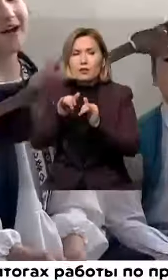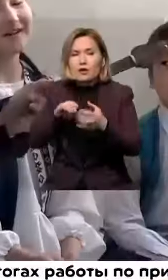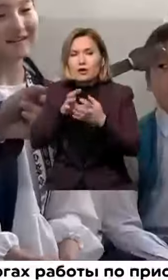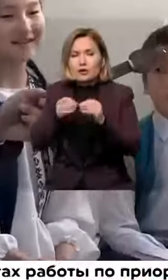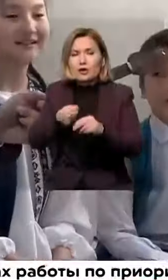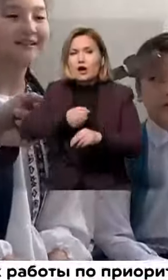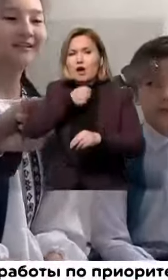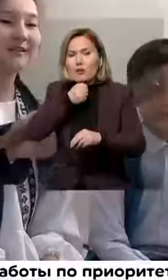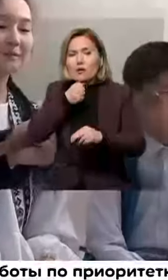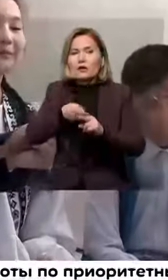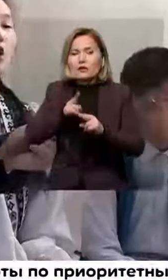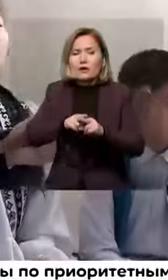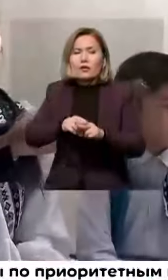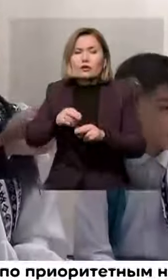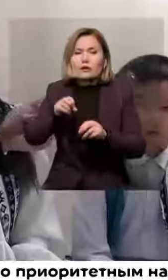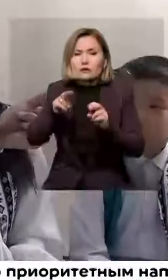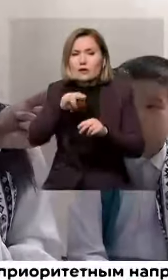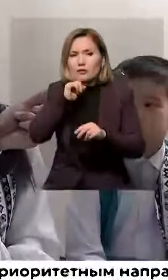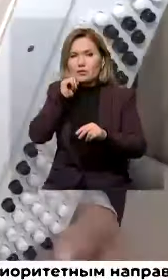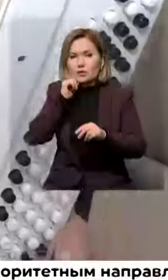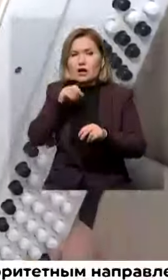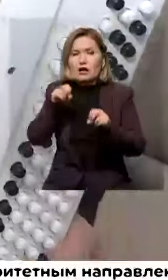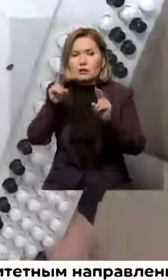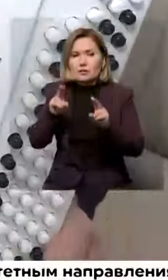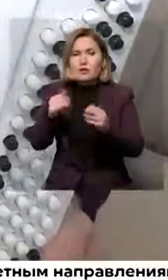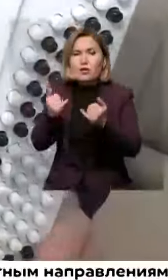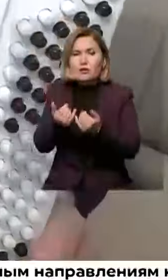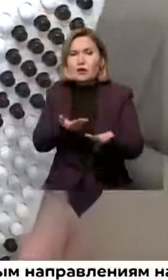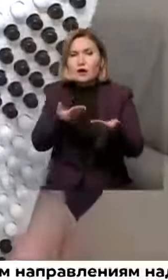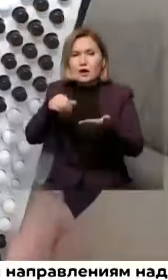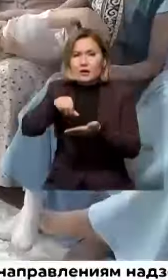үйдің үлкендері Қазталып ауданынан арнайы келді.